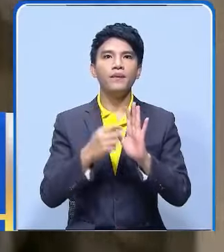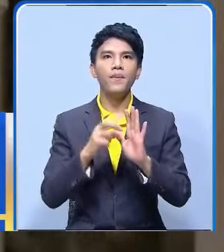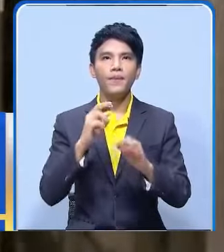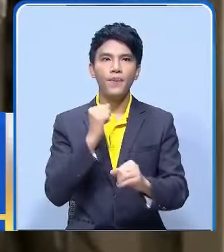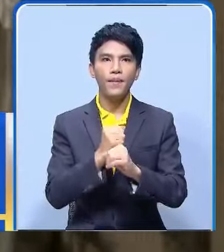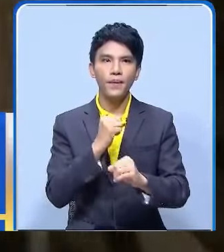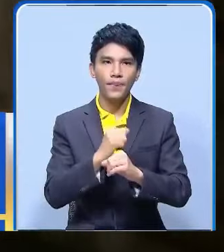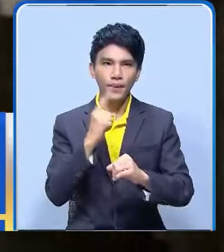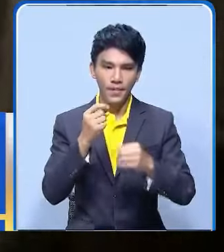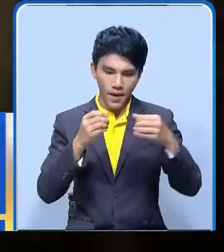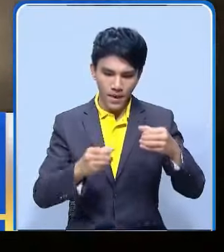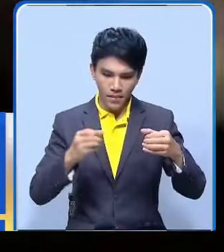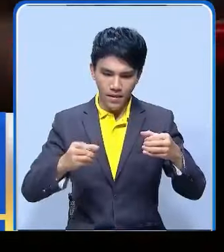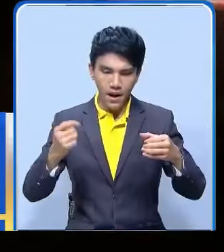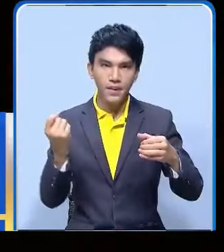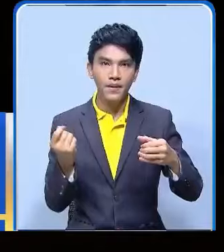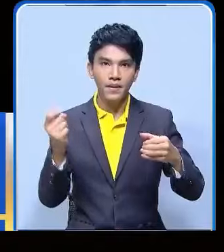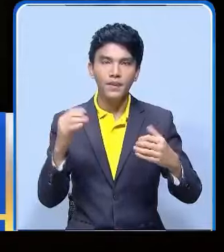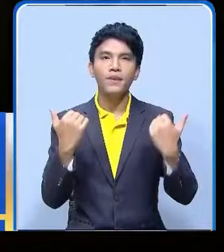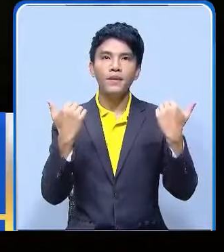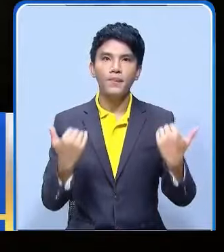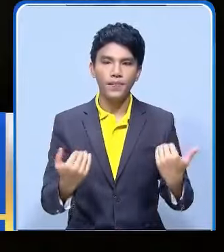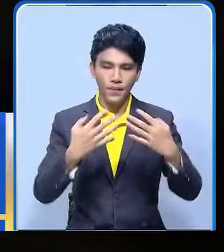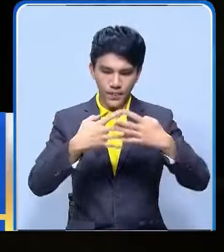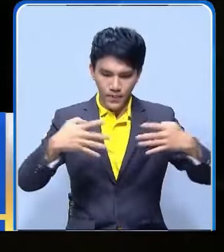และลากสายไฟจนบรรจบสายจาก